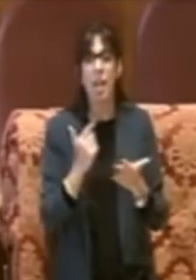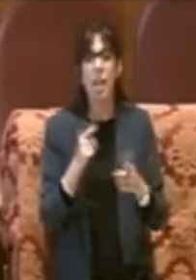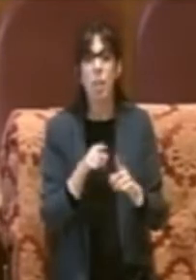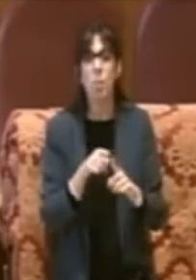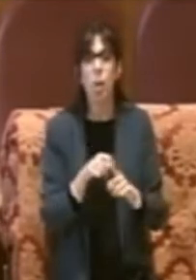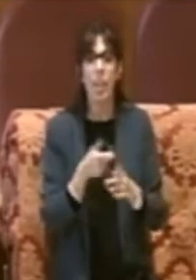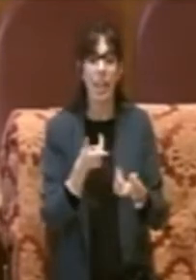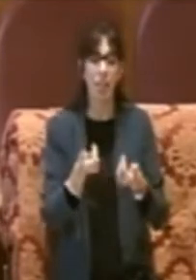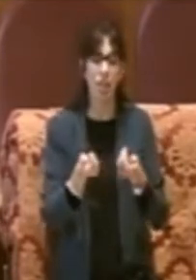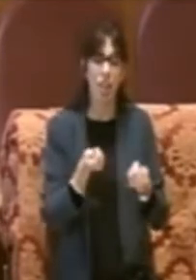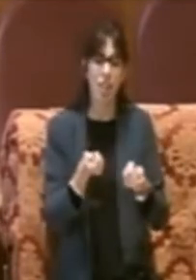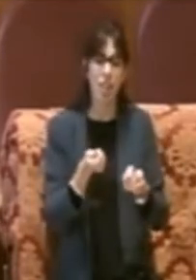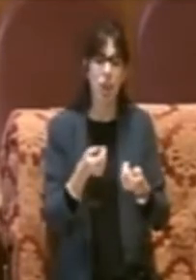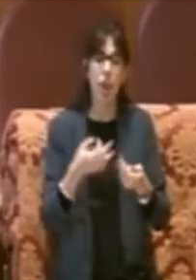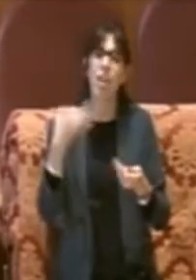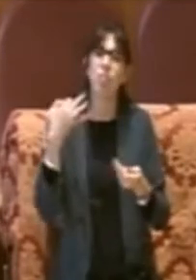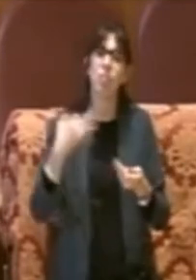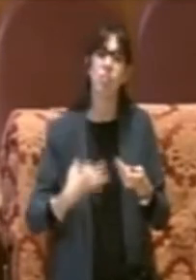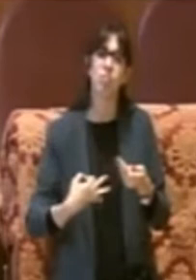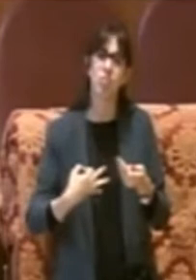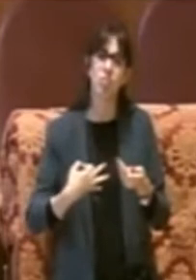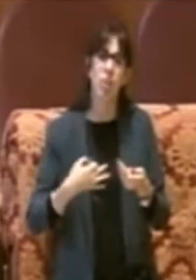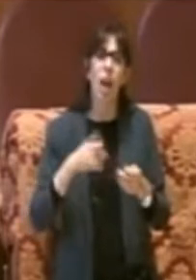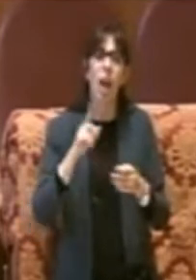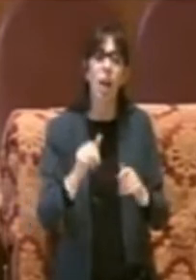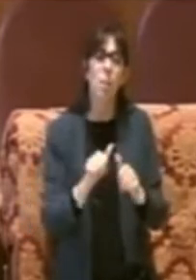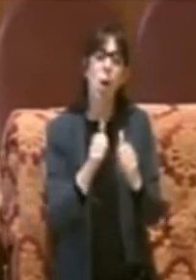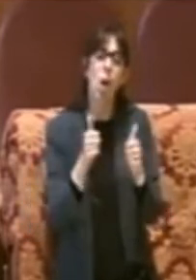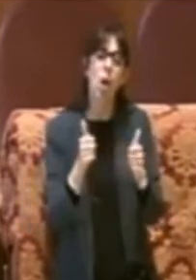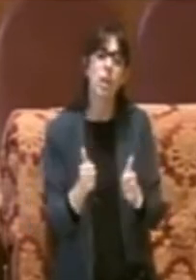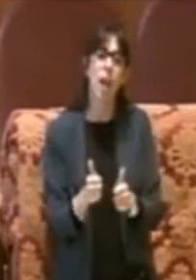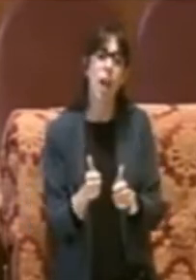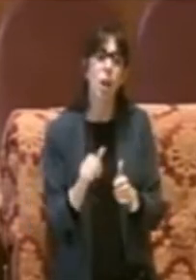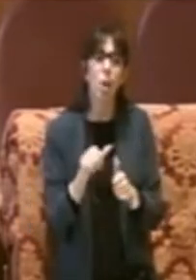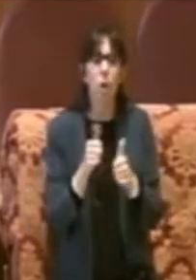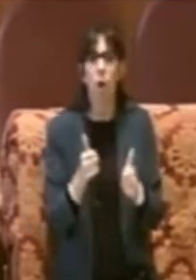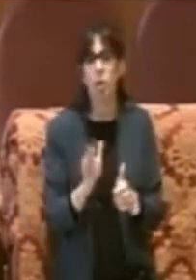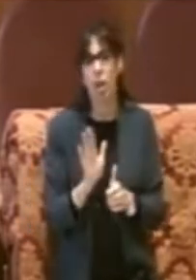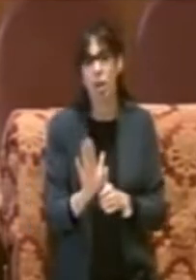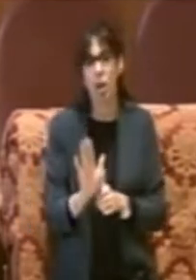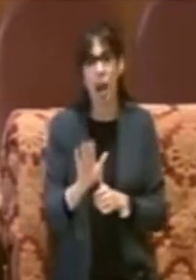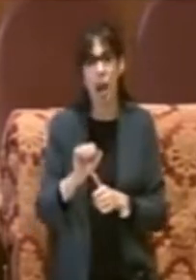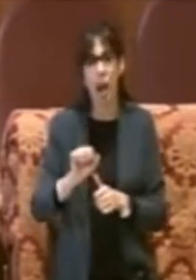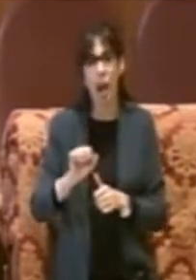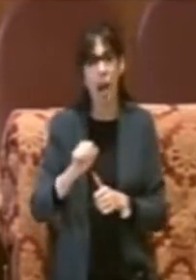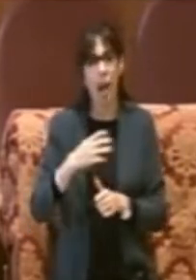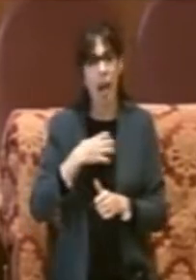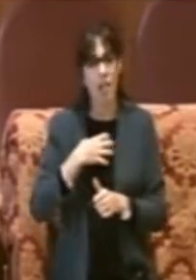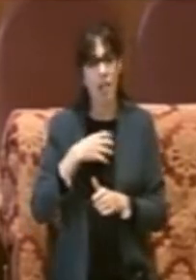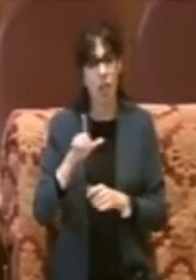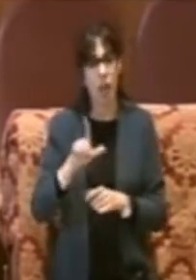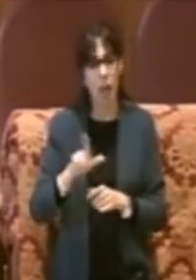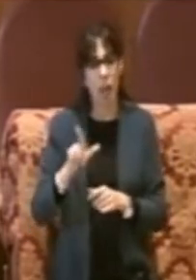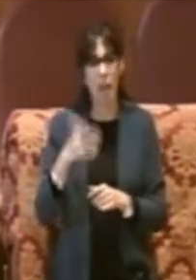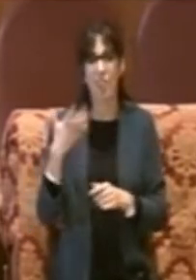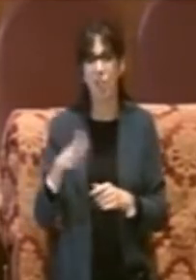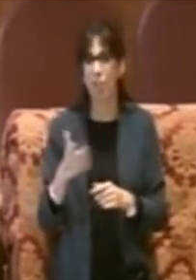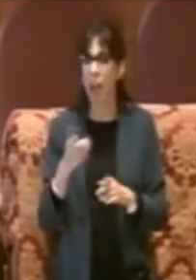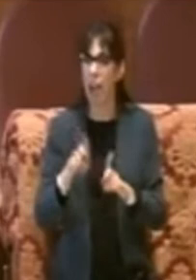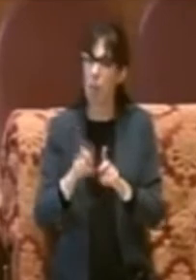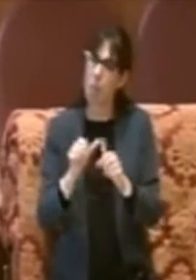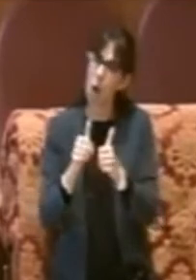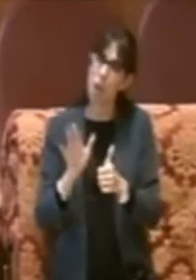rigore e un certo modello che è quello che poi all'assessore rappresentato in commissione possa veramente